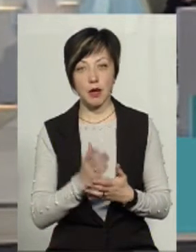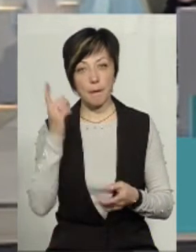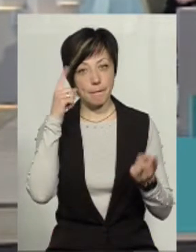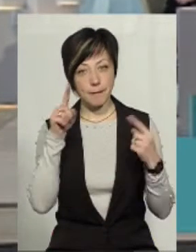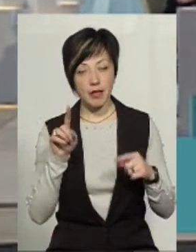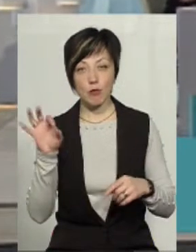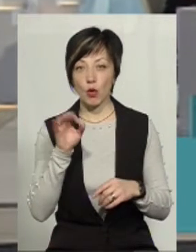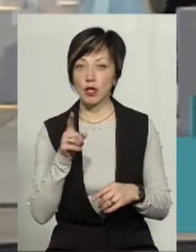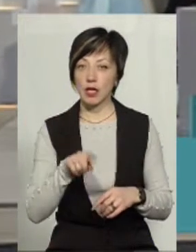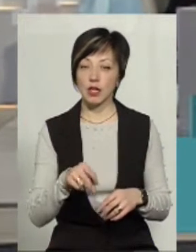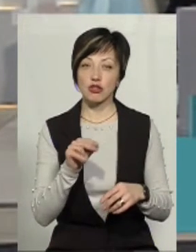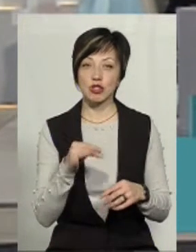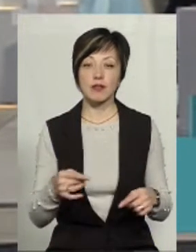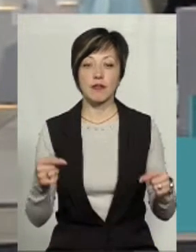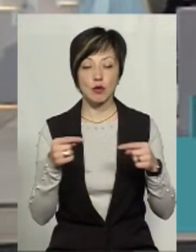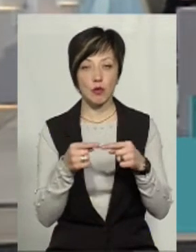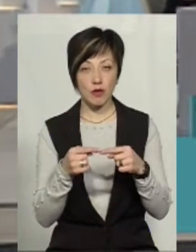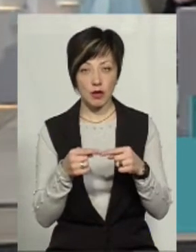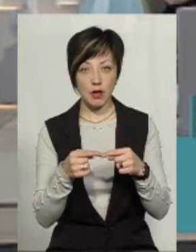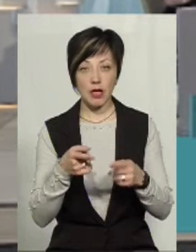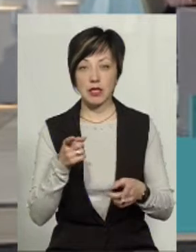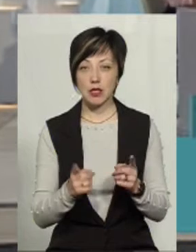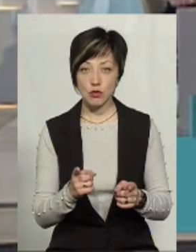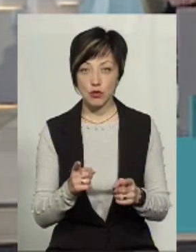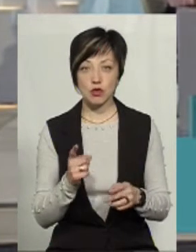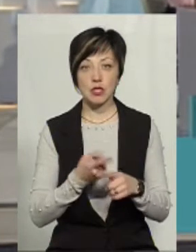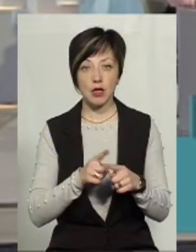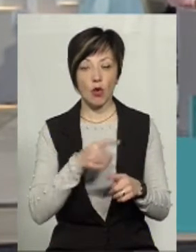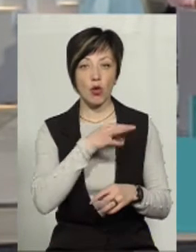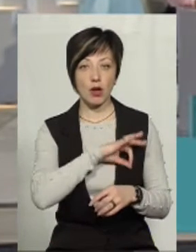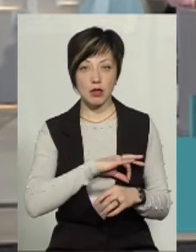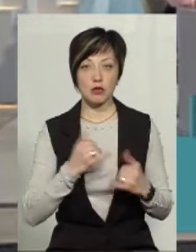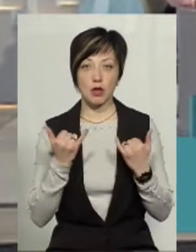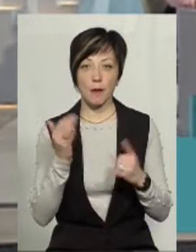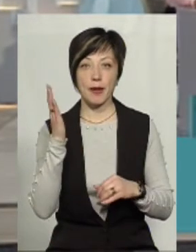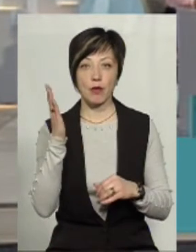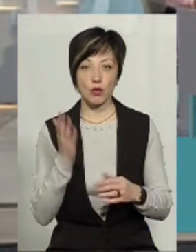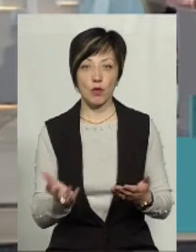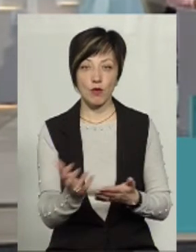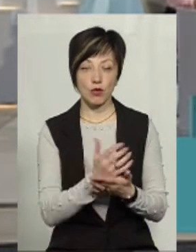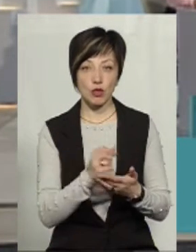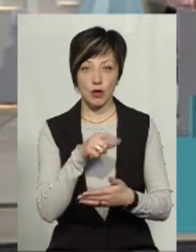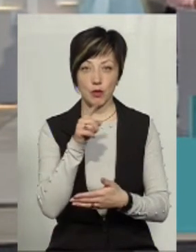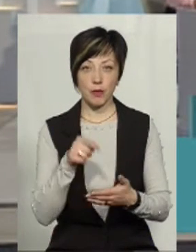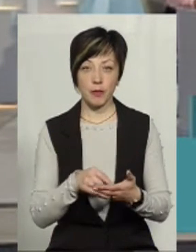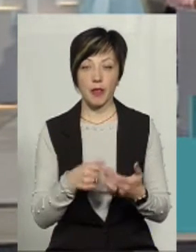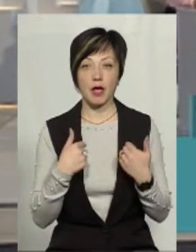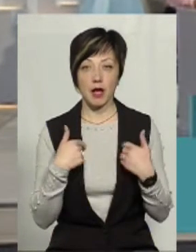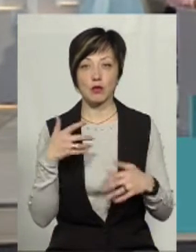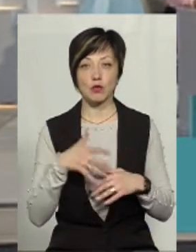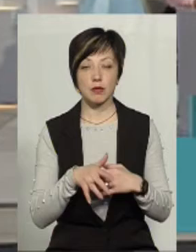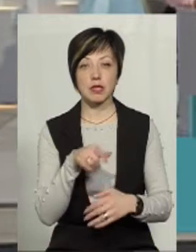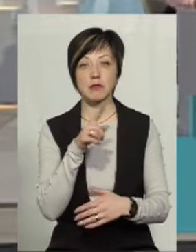міф якийсь про те, чи це відповідає дійсності, що це корисно для майбутнього урожаю? Я